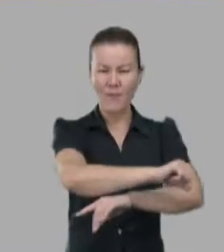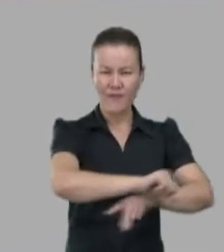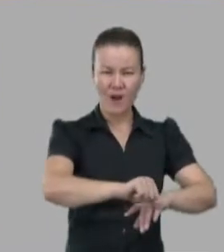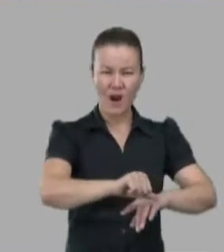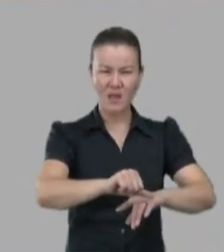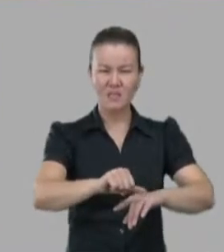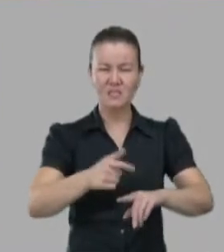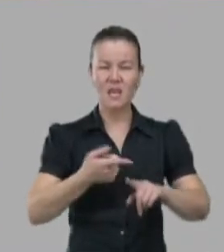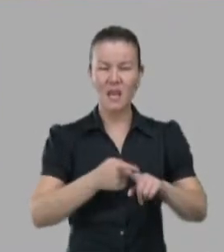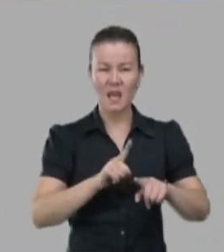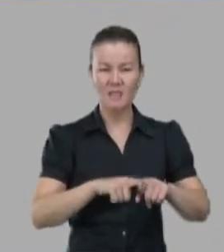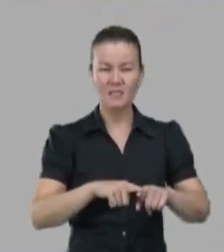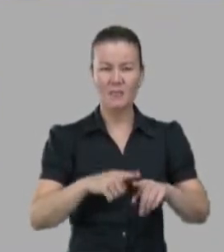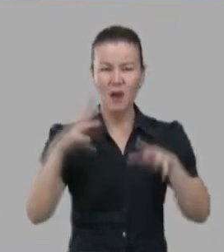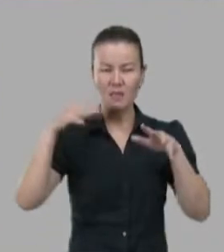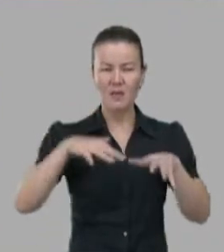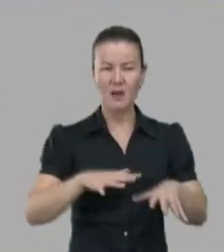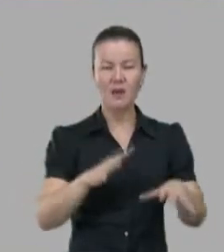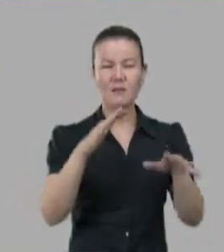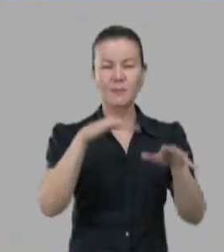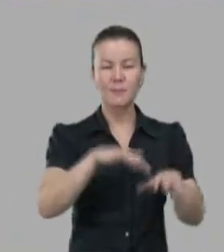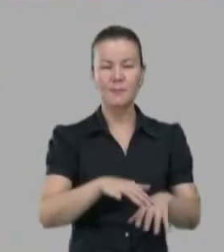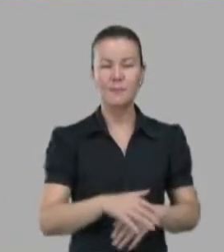омываются этим океаном.